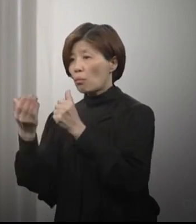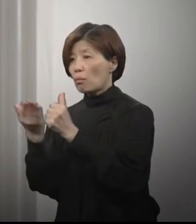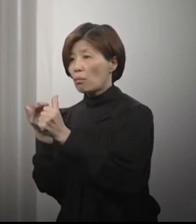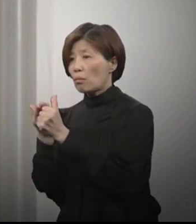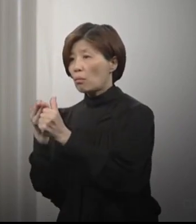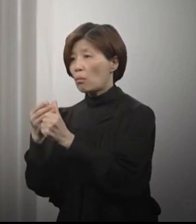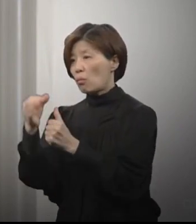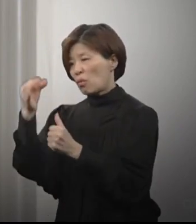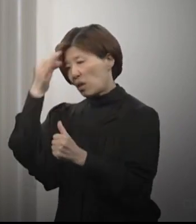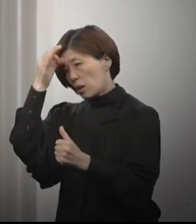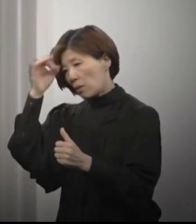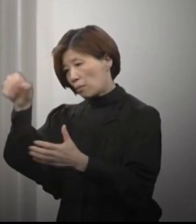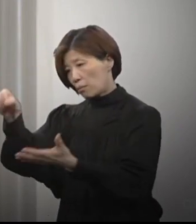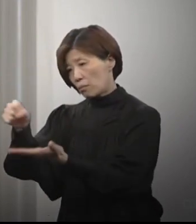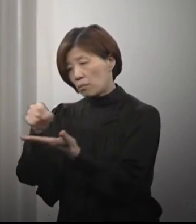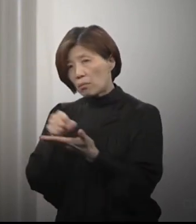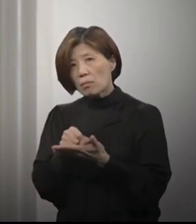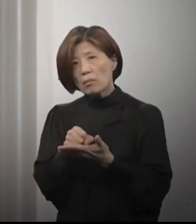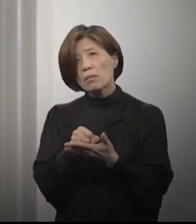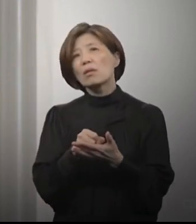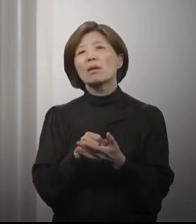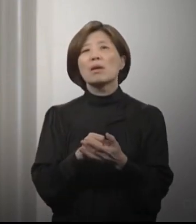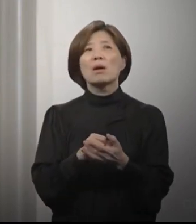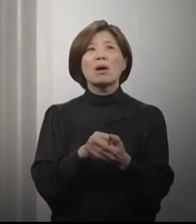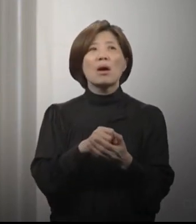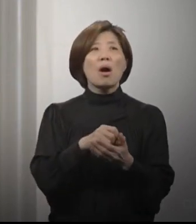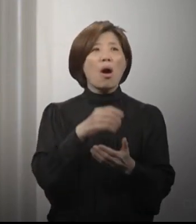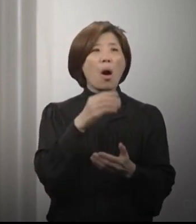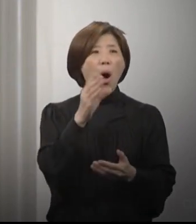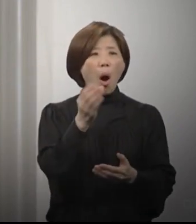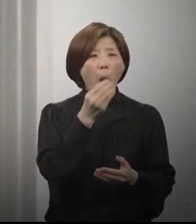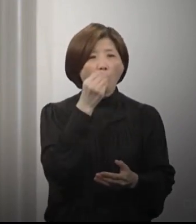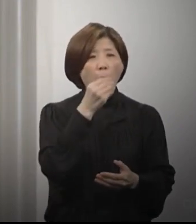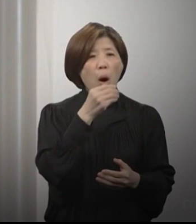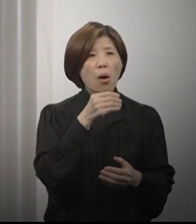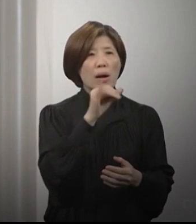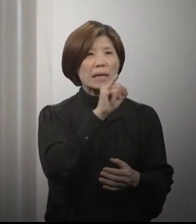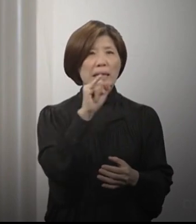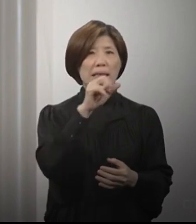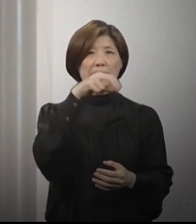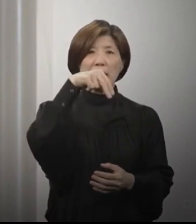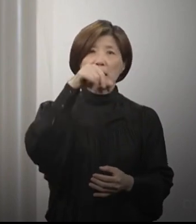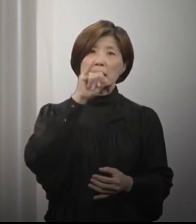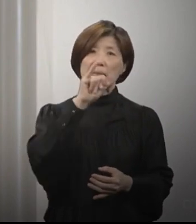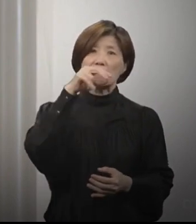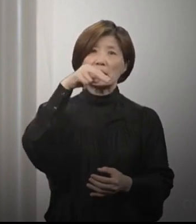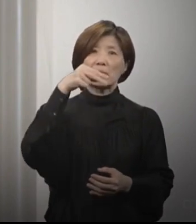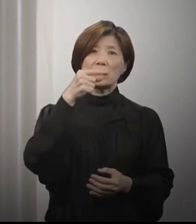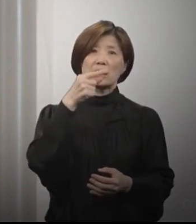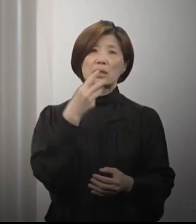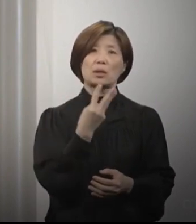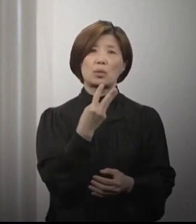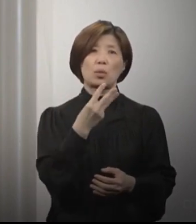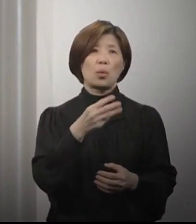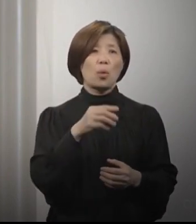축산업 기술을 도입하여 우리나라 최대 목장인 성 이시돌 목장으로 성장시키기도 하셨습니다.